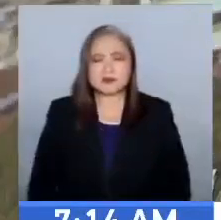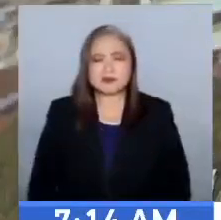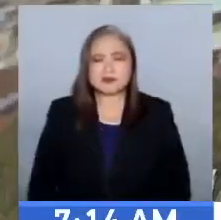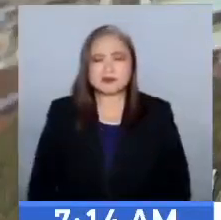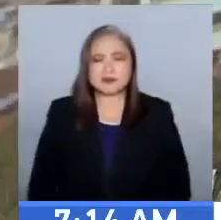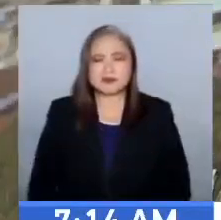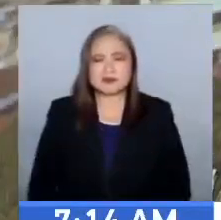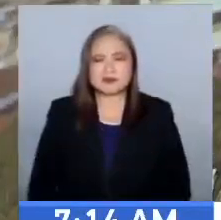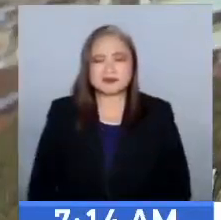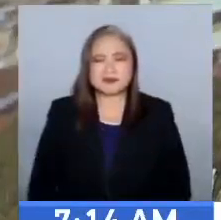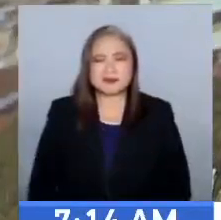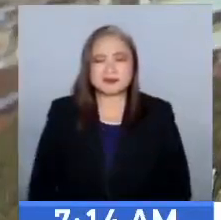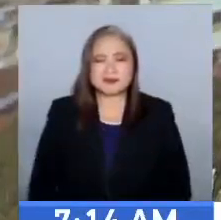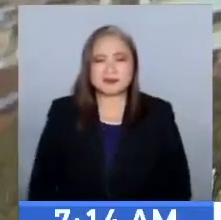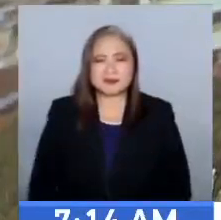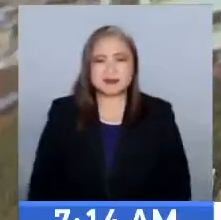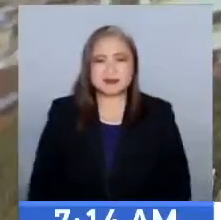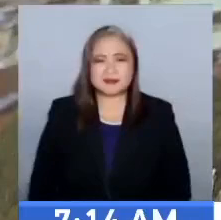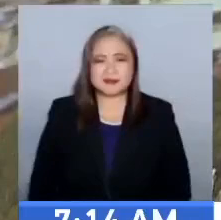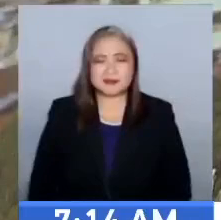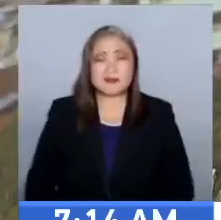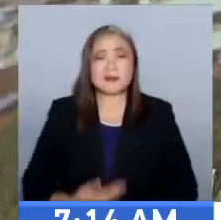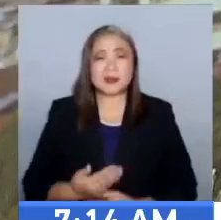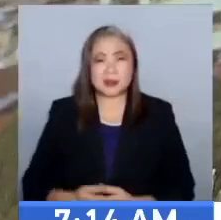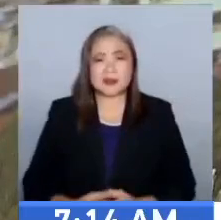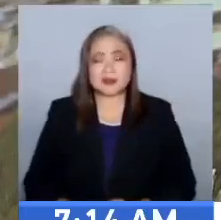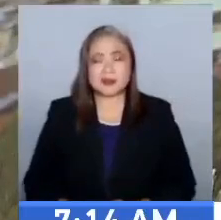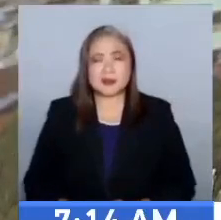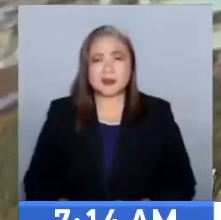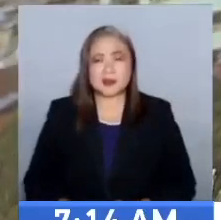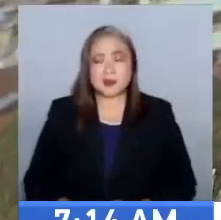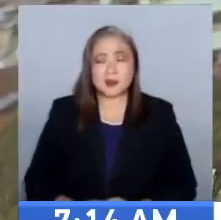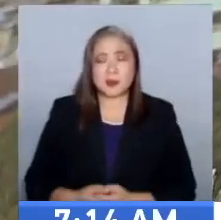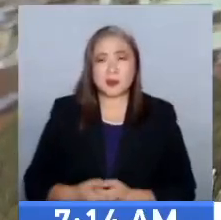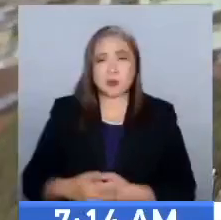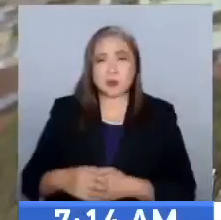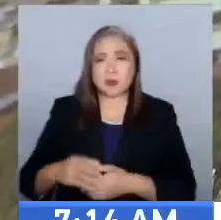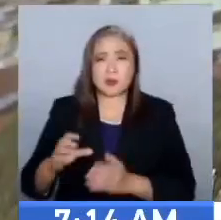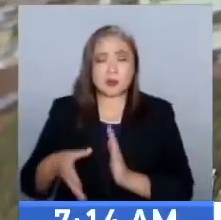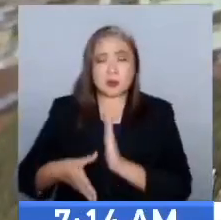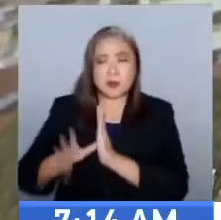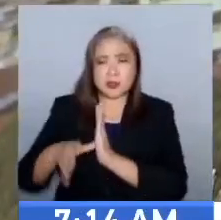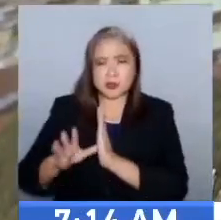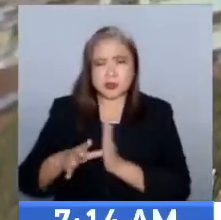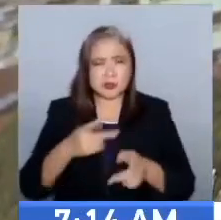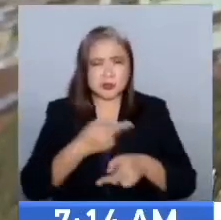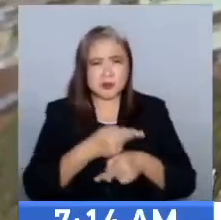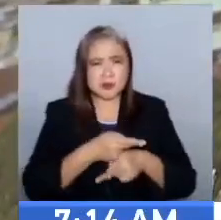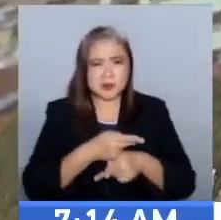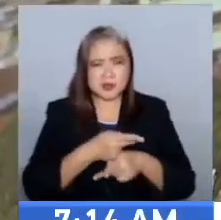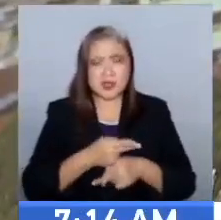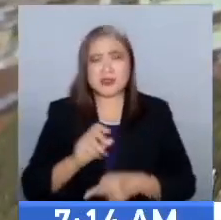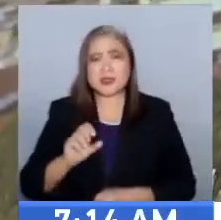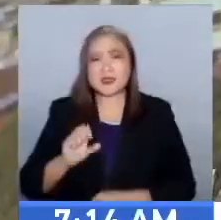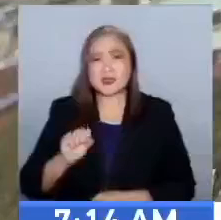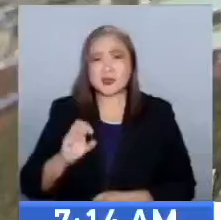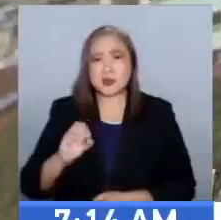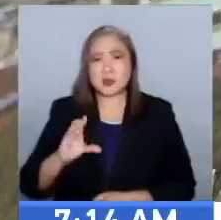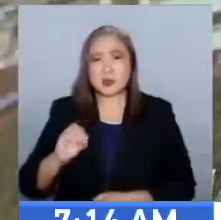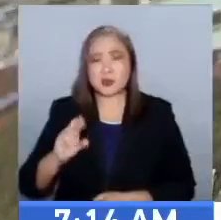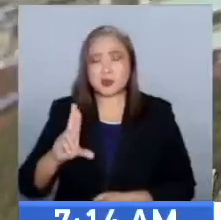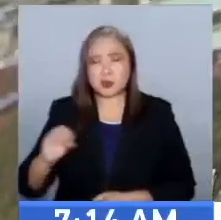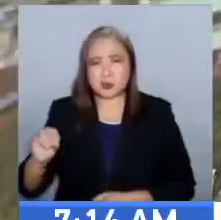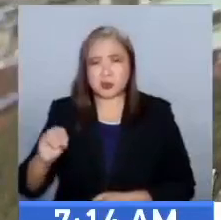Mahigpit din daw na nagbabantay ang Commission on Election sa Socorro, Surigao del Norte, pero hindi raw kailangan sa ilalim ang lugar sa COMELEC